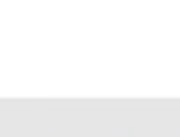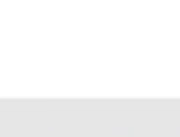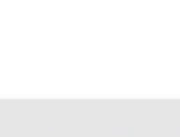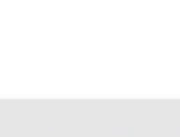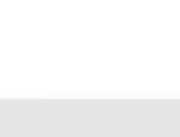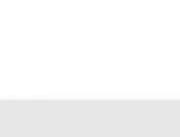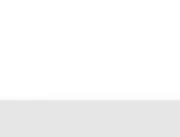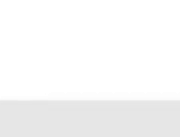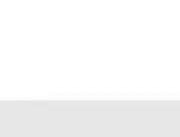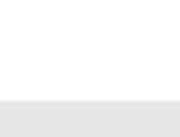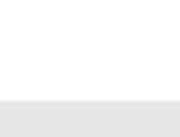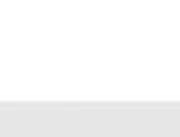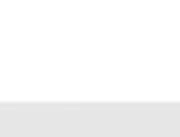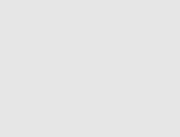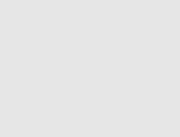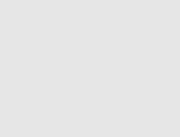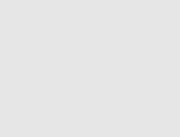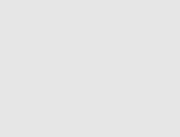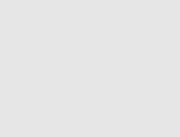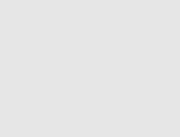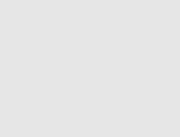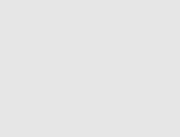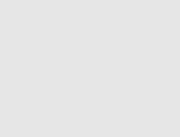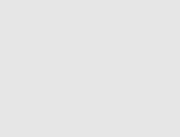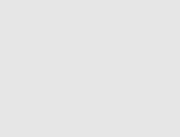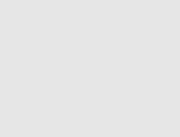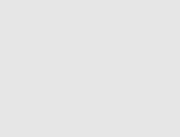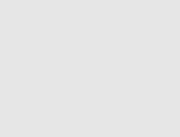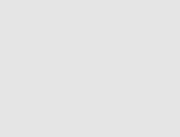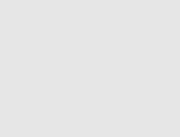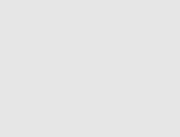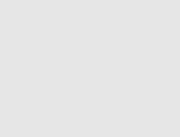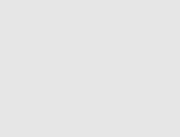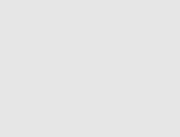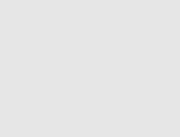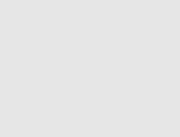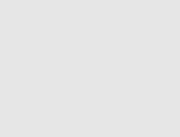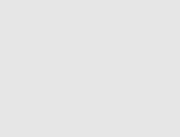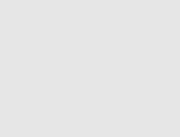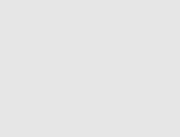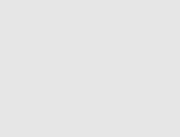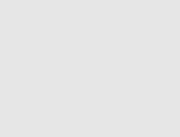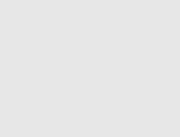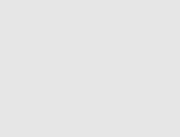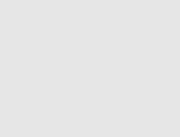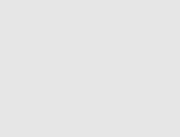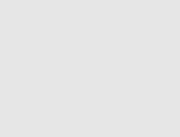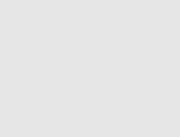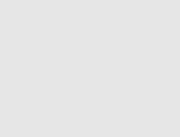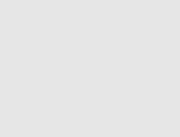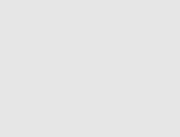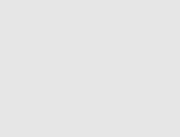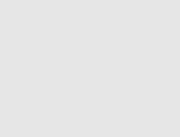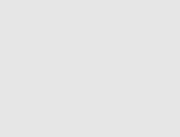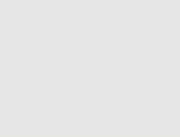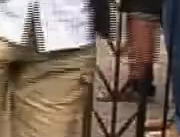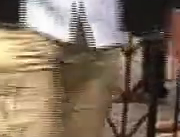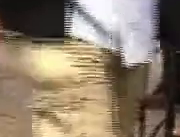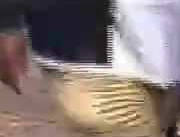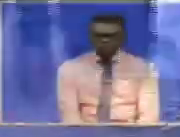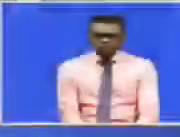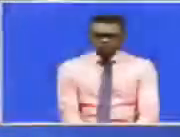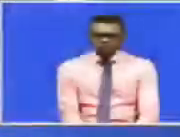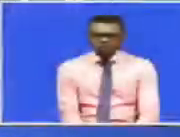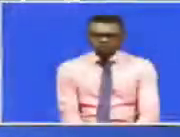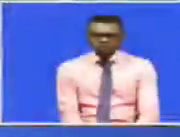pamoja na kinara wa ODM Raila Odinga pia walijiunga na waombolezaji wengine wakimiminia sifa mwenda zake kwa ushupavu wake.